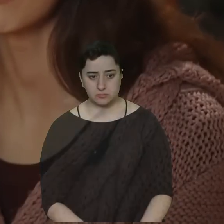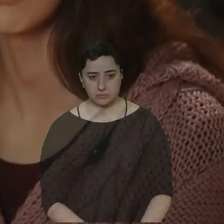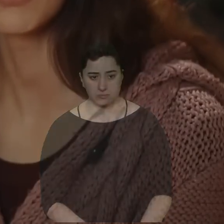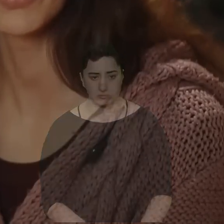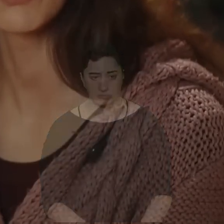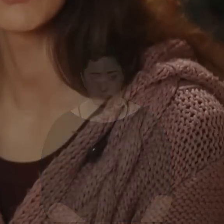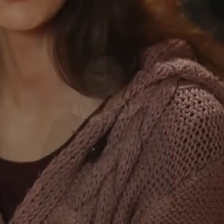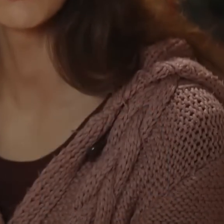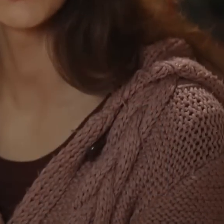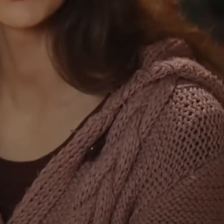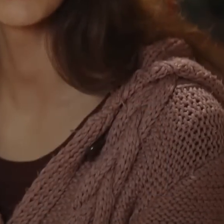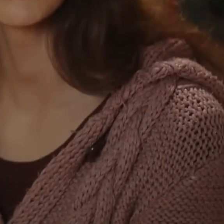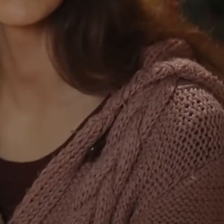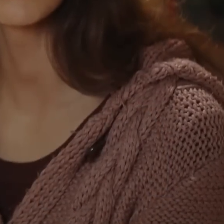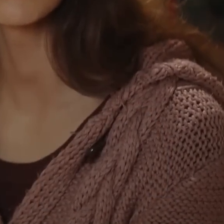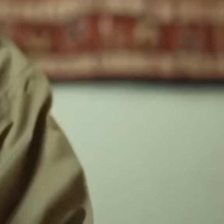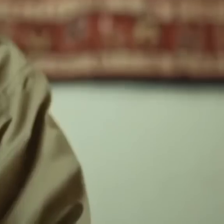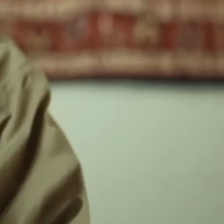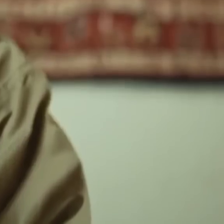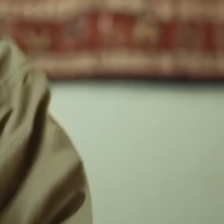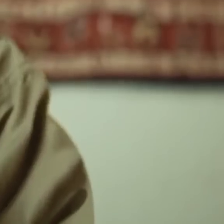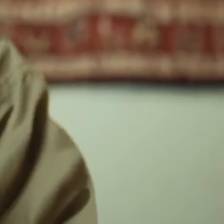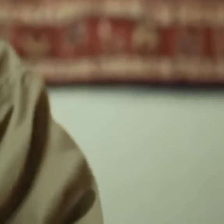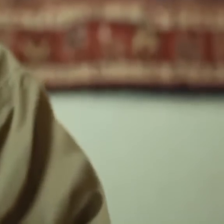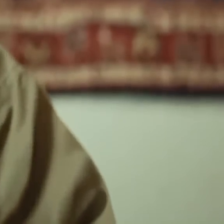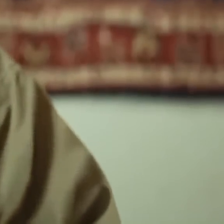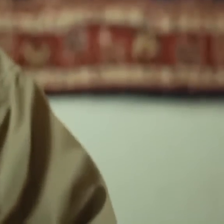Celal daha bir ezilip devirdi başını.